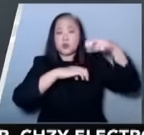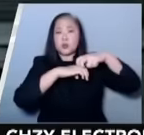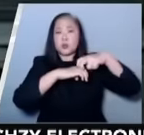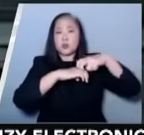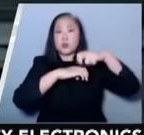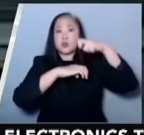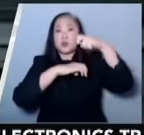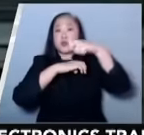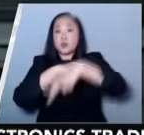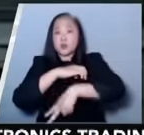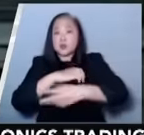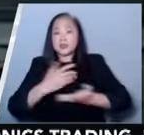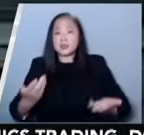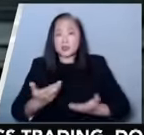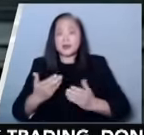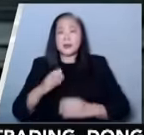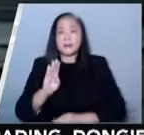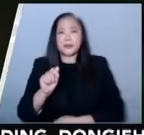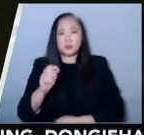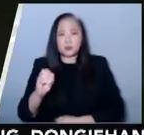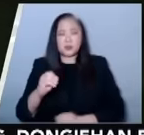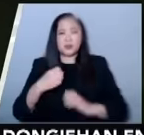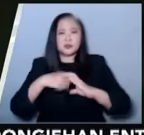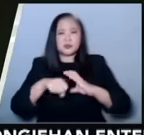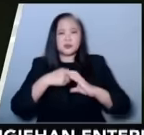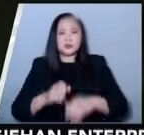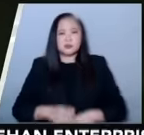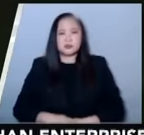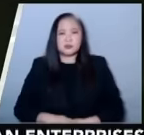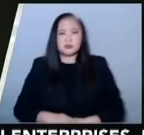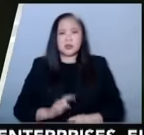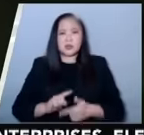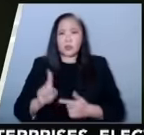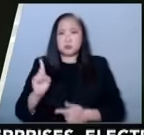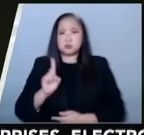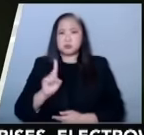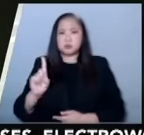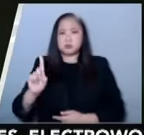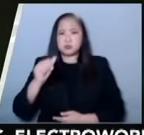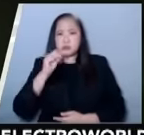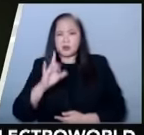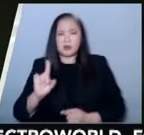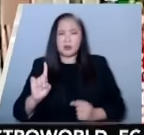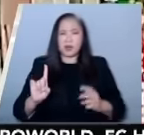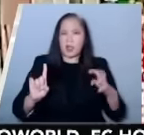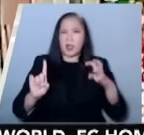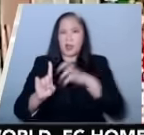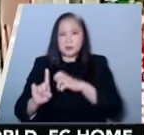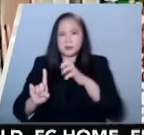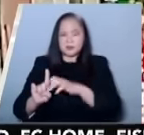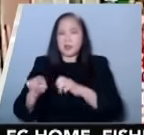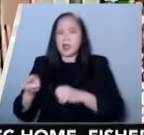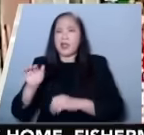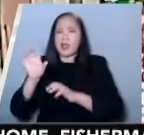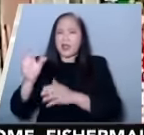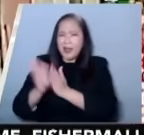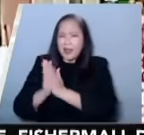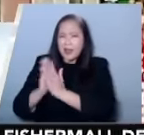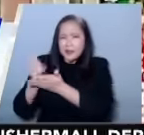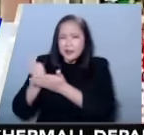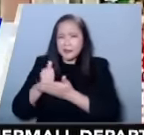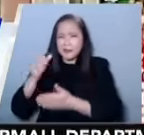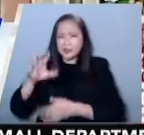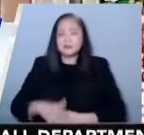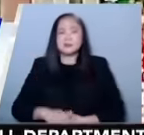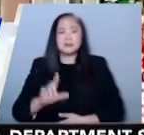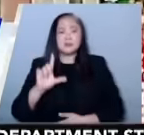Sur. Maya-maya, may dinambahan itong dumara ang residente na humingi naman ng tulong sa isang lalaki. Ilang sandali lang, makikita